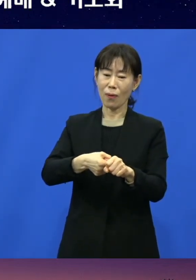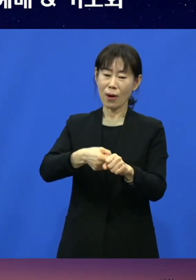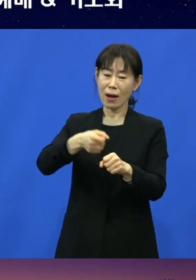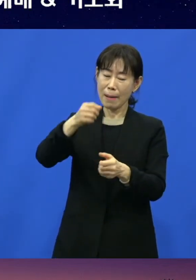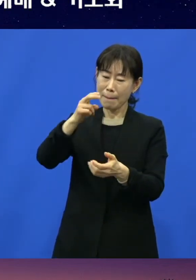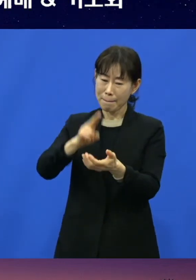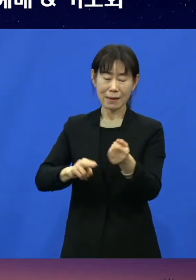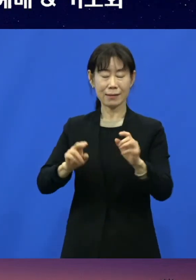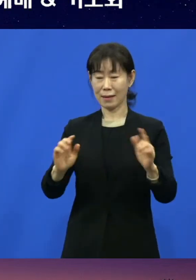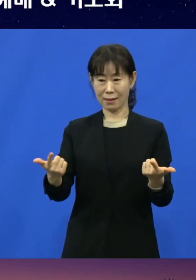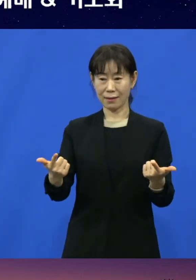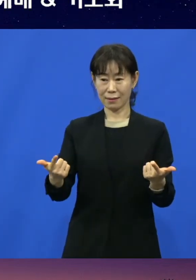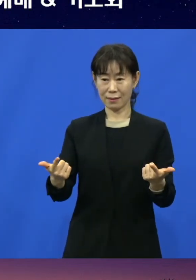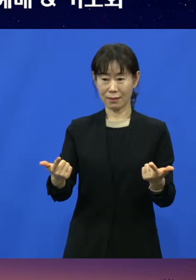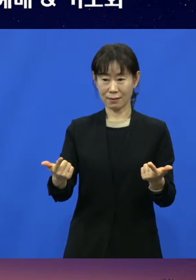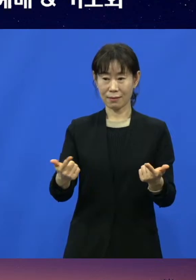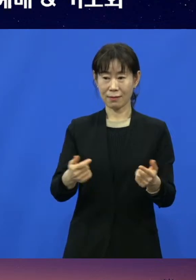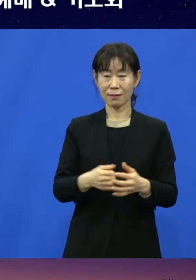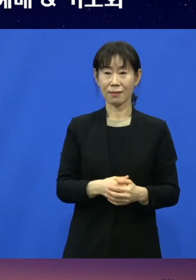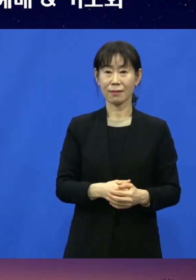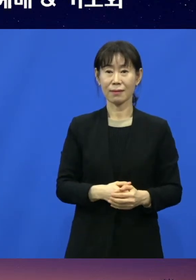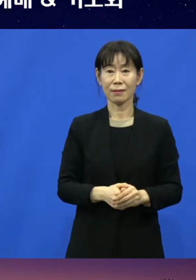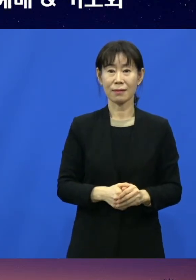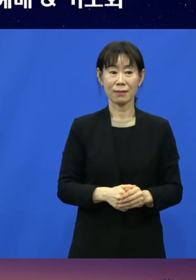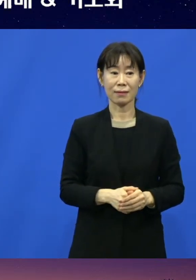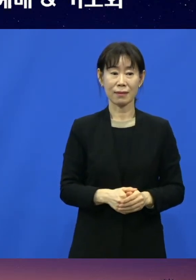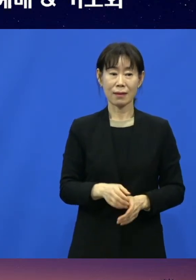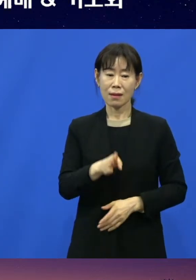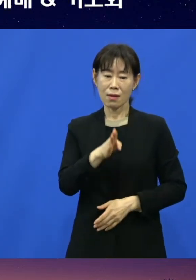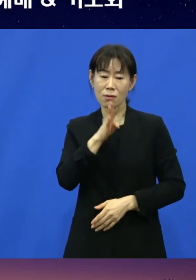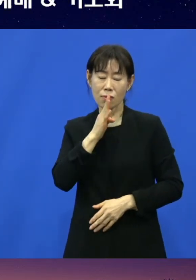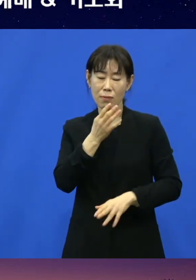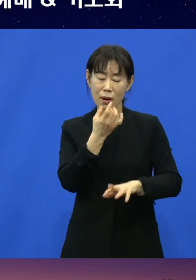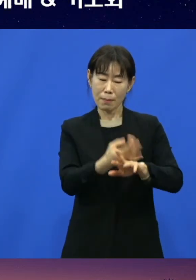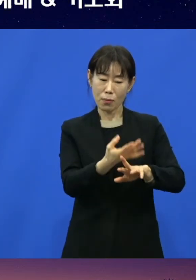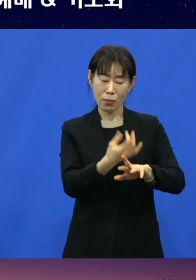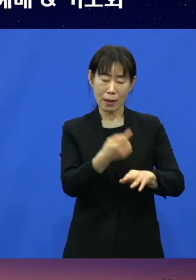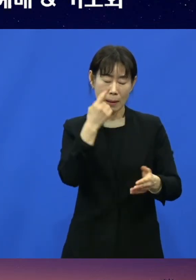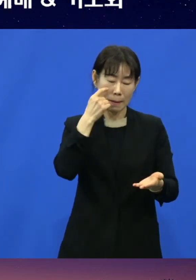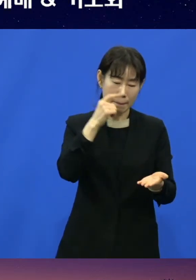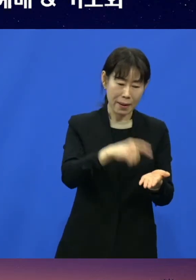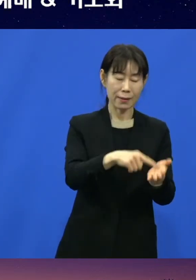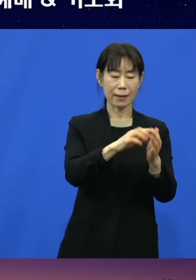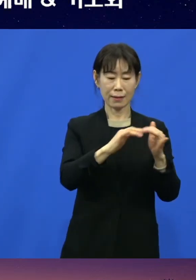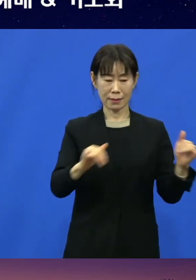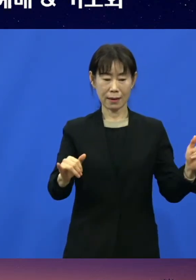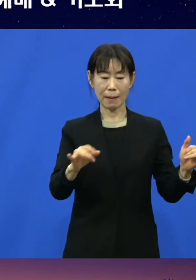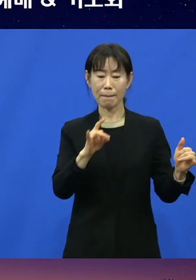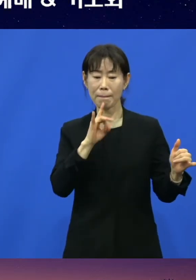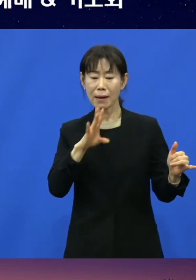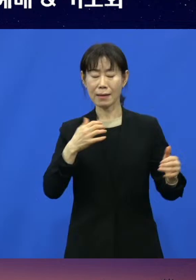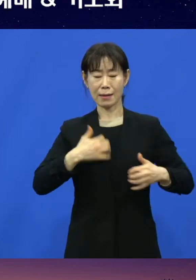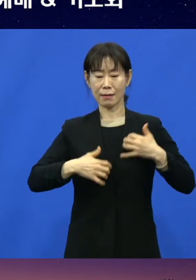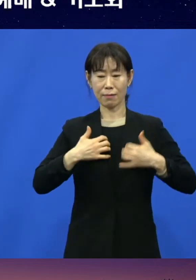그 원인은 어디 있어요, 여러분? 진짜를 발견한 사람만이 누리는 기쁨이 있었기 때문에.